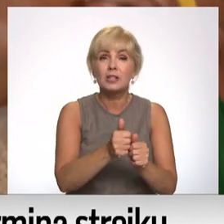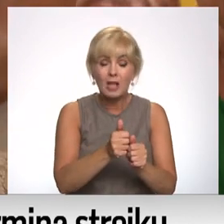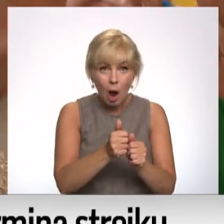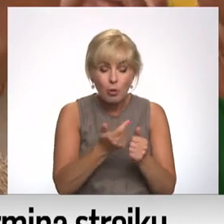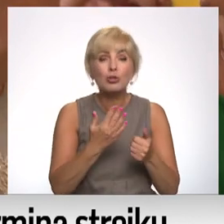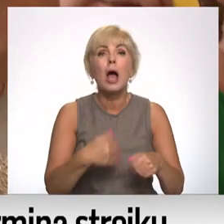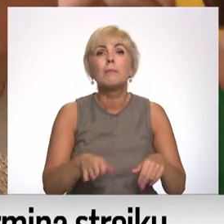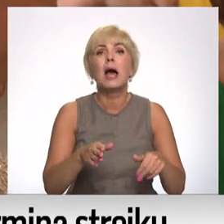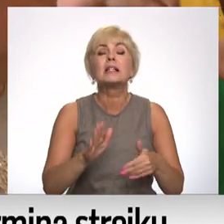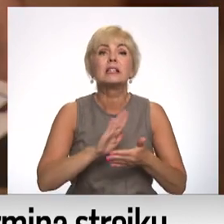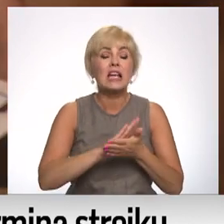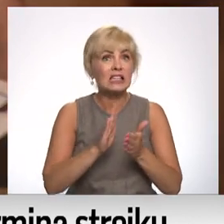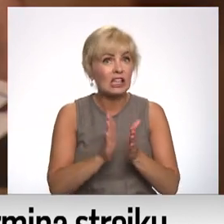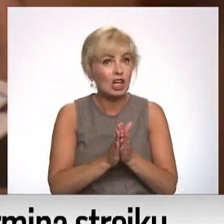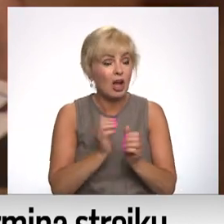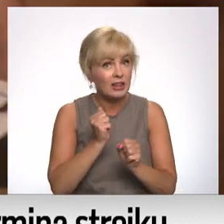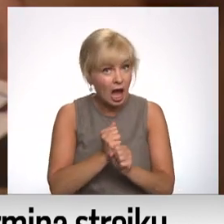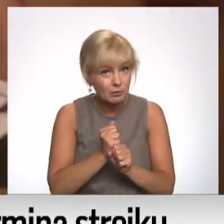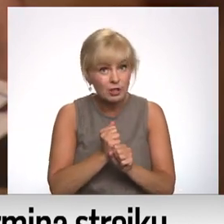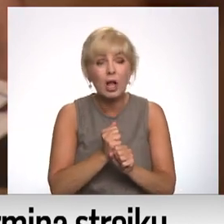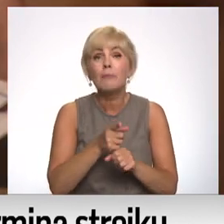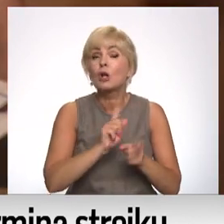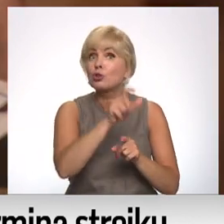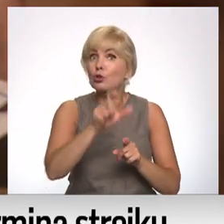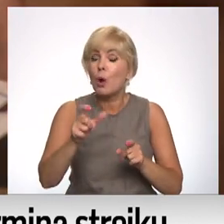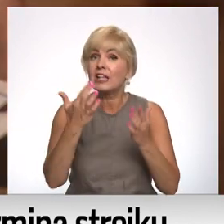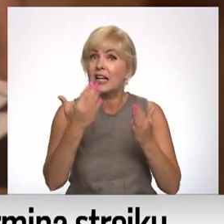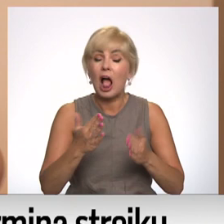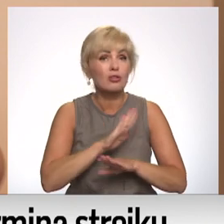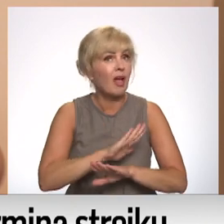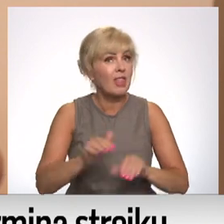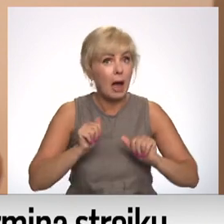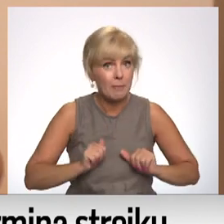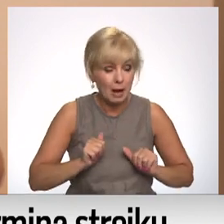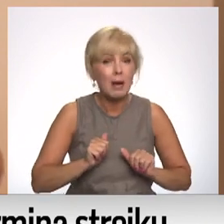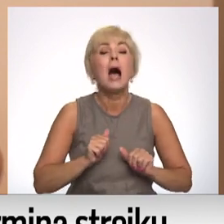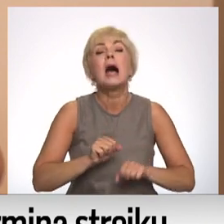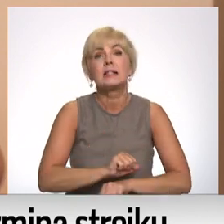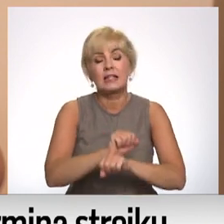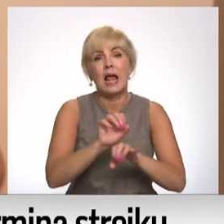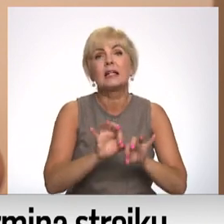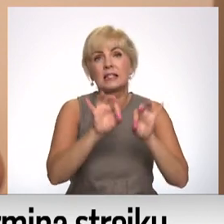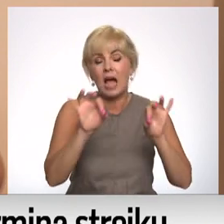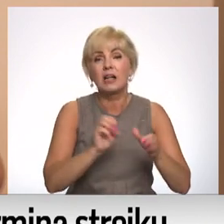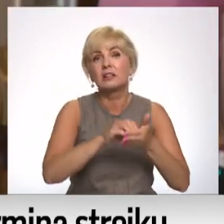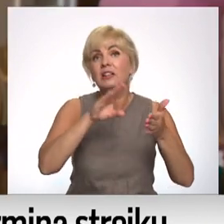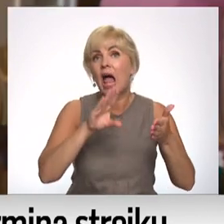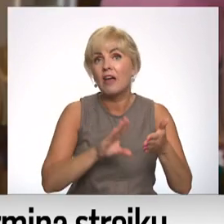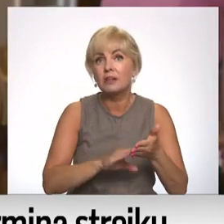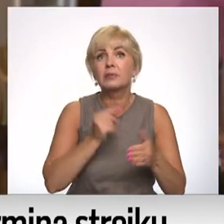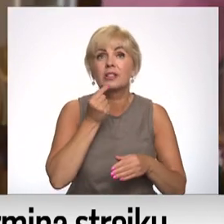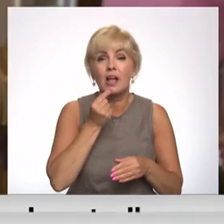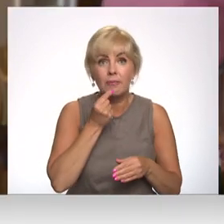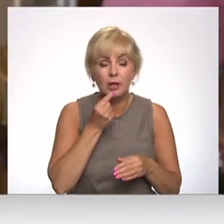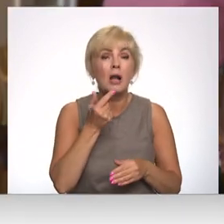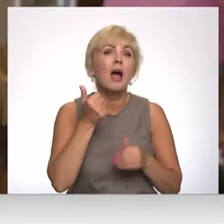komisijas darbs. Ja pedagogus rezultāts neapmierinās, tad streiks sāksies 19. septembrī. Es domāju, ka tas ir varbūt pat